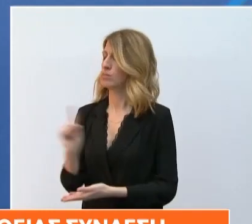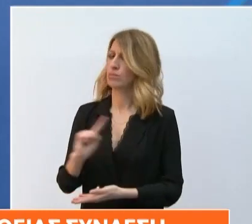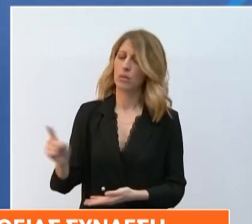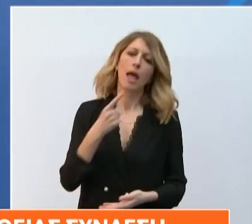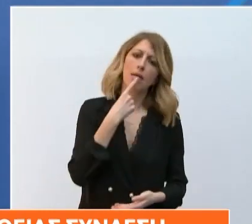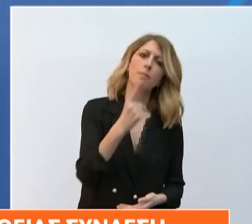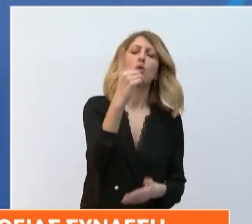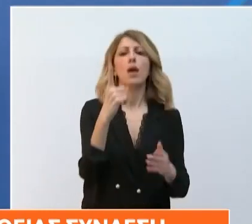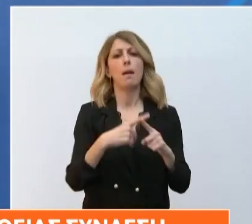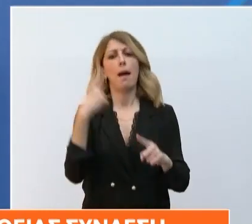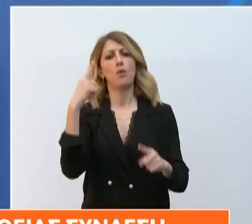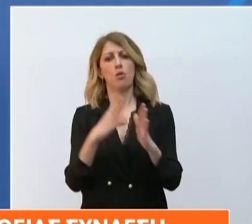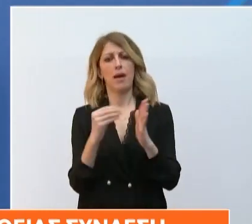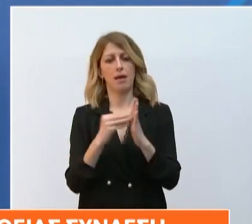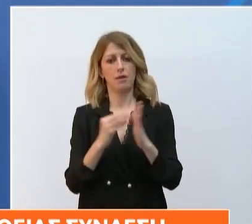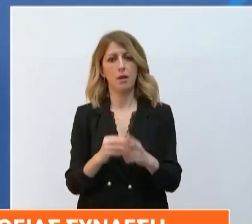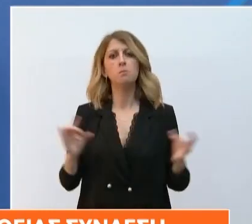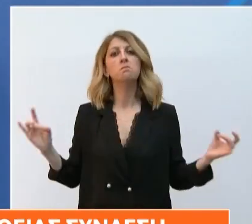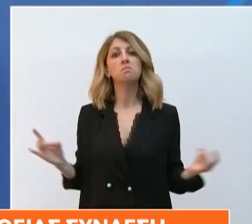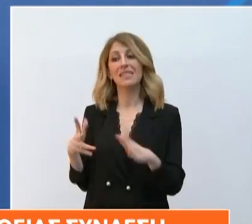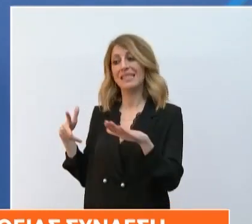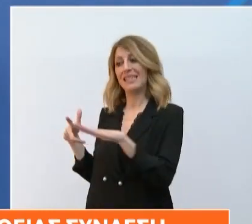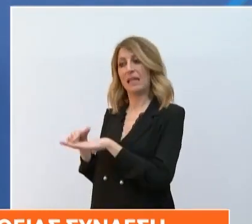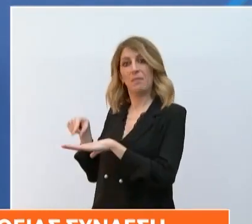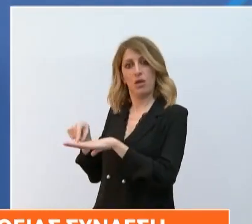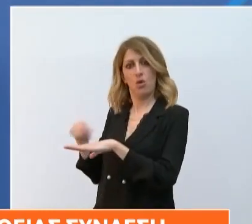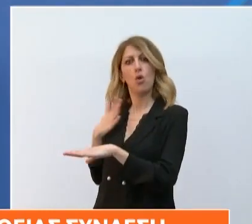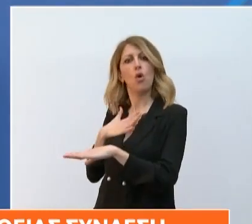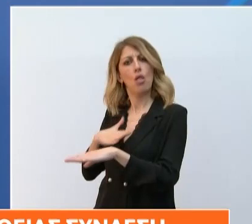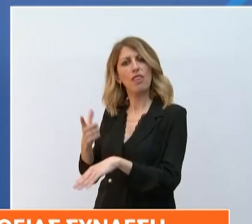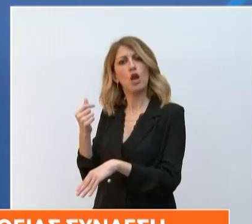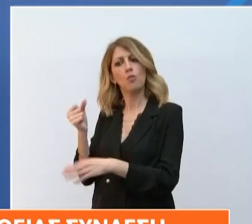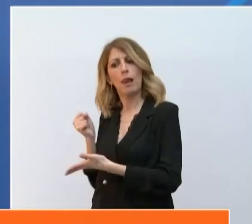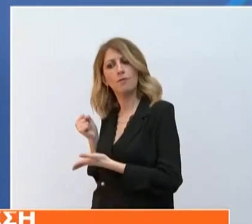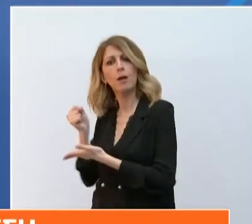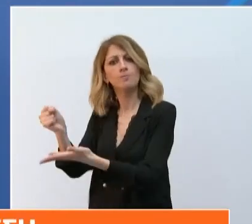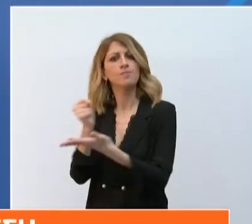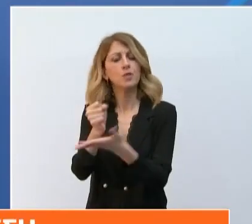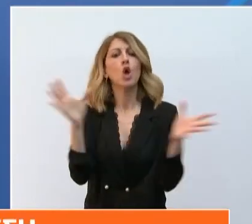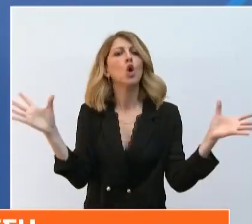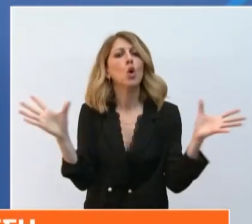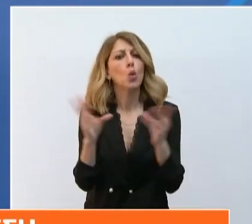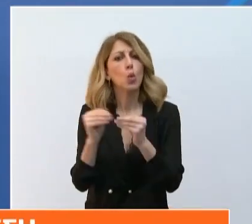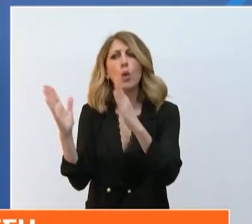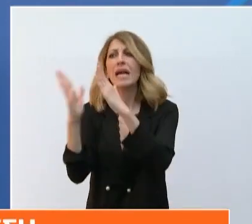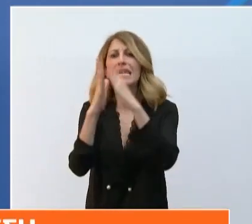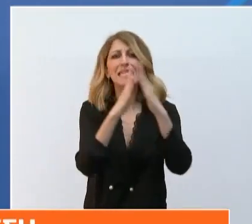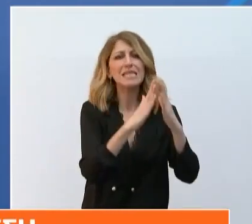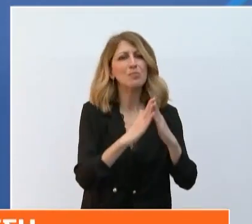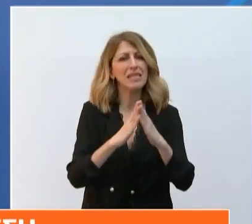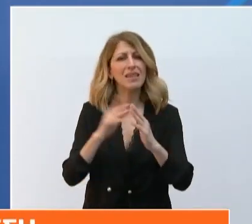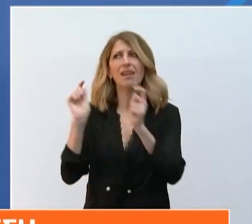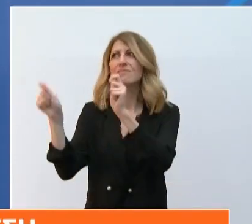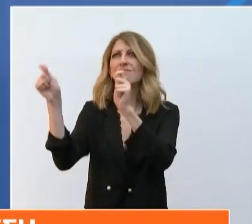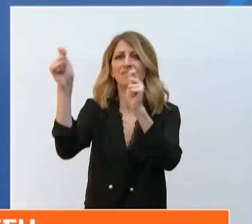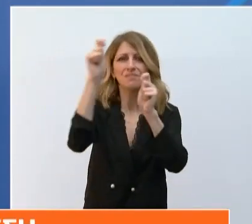μέσα από το Ταμείο Ανάκαμψης δράσεις όπως το εξοικονομώ και ανακοινίζω, τότε στηρίζουμε